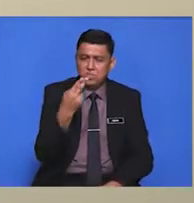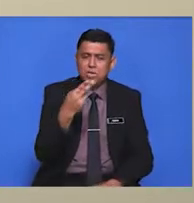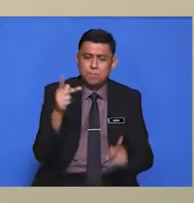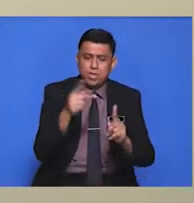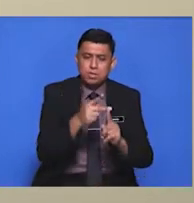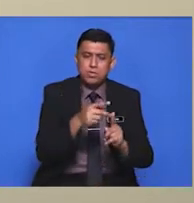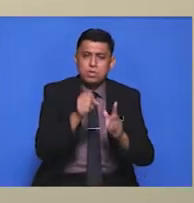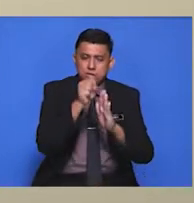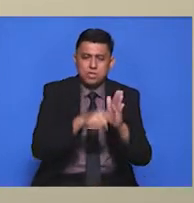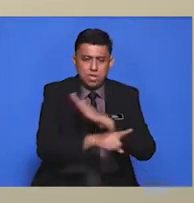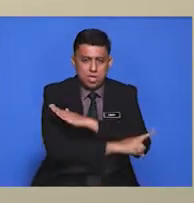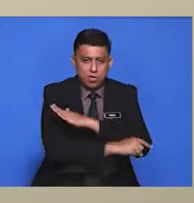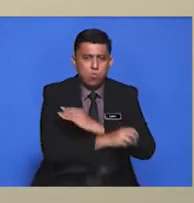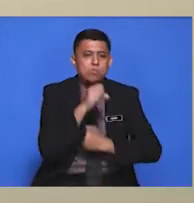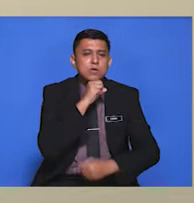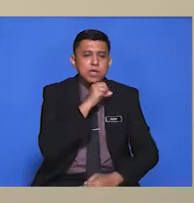binatang.